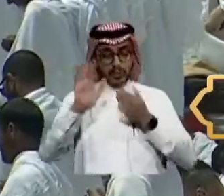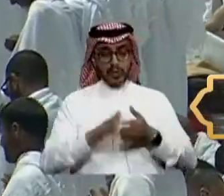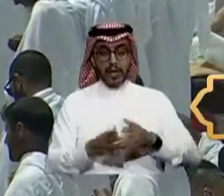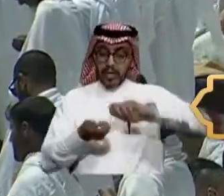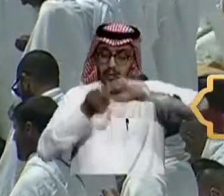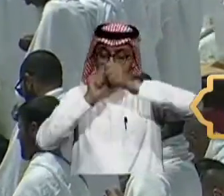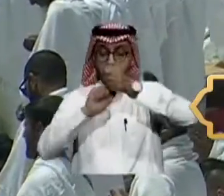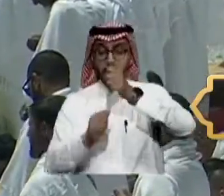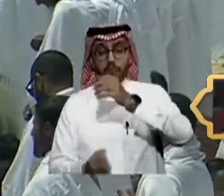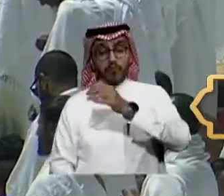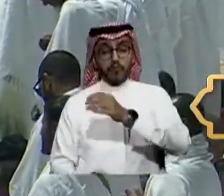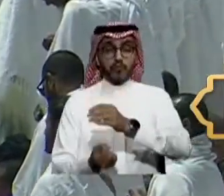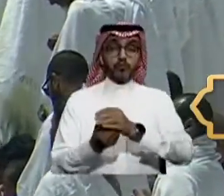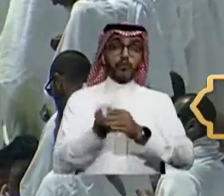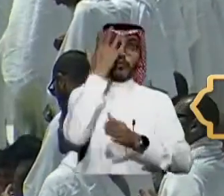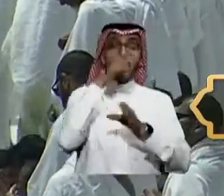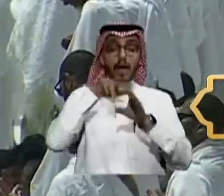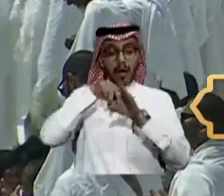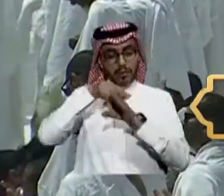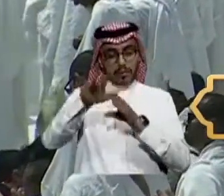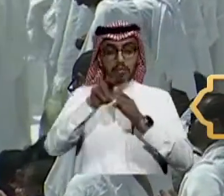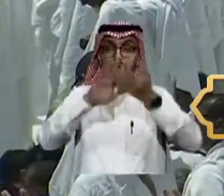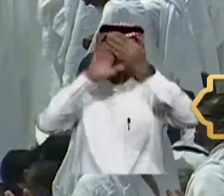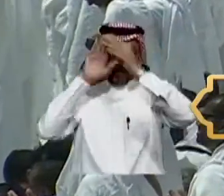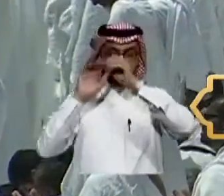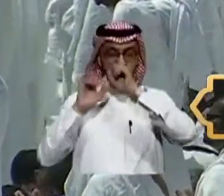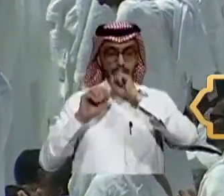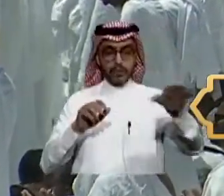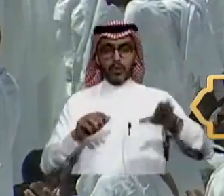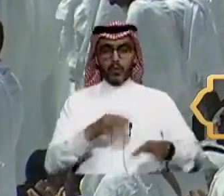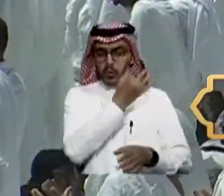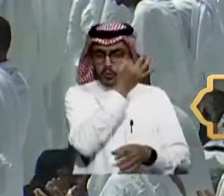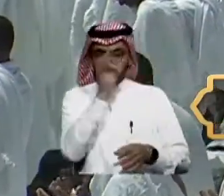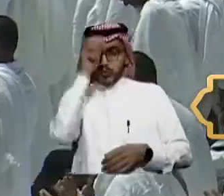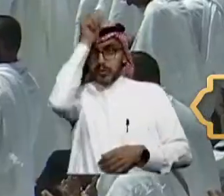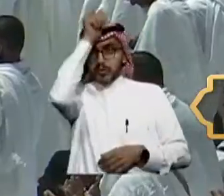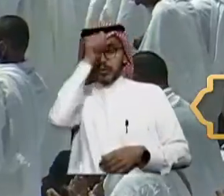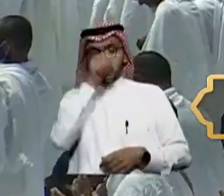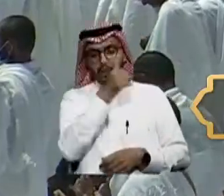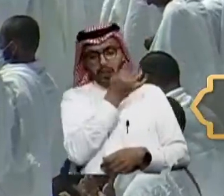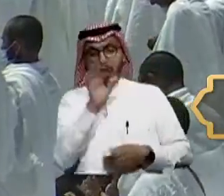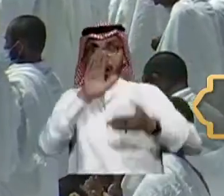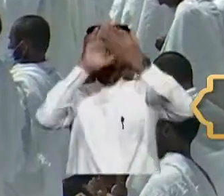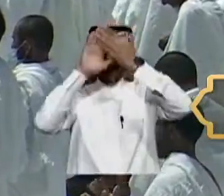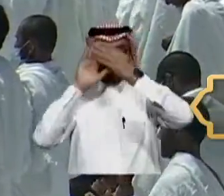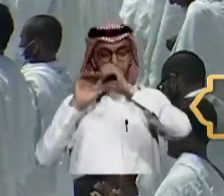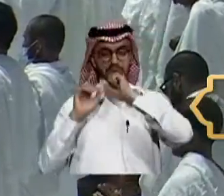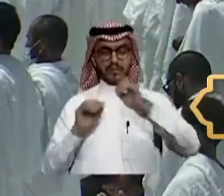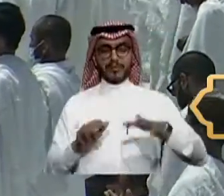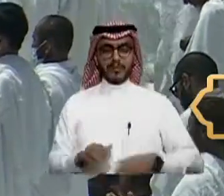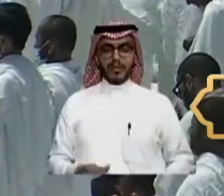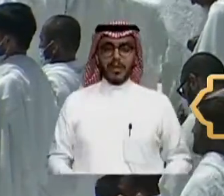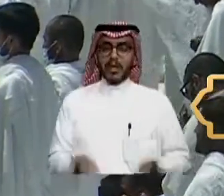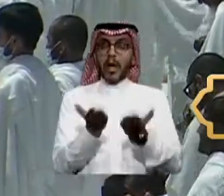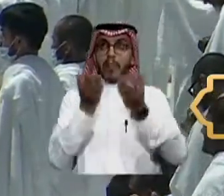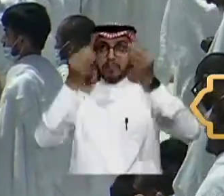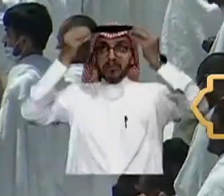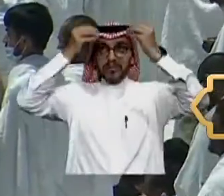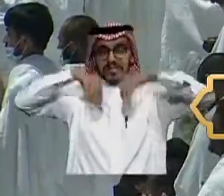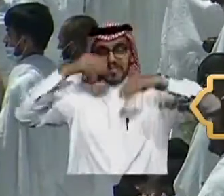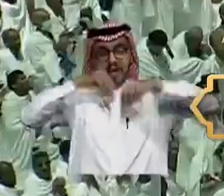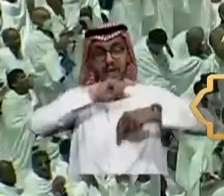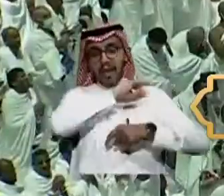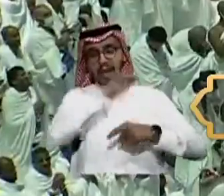وتحول عافيتك وفجاءه نقمتك وجميع سخطك يا رب العالمين اللهم زدنا ولا